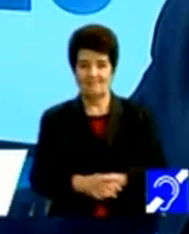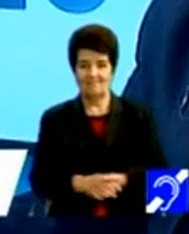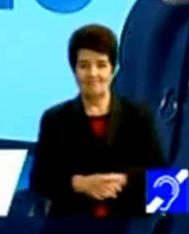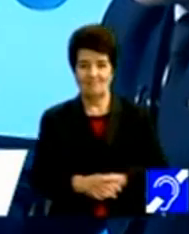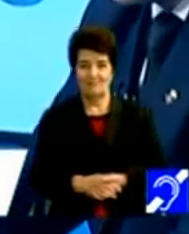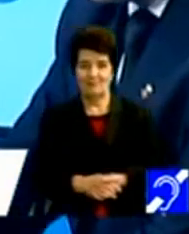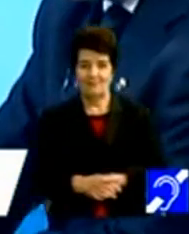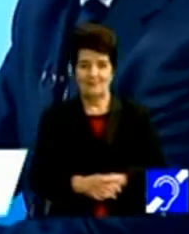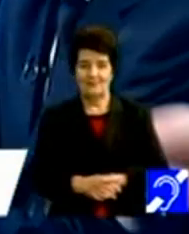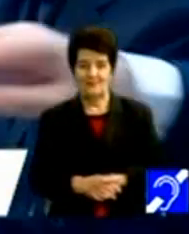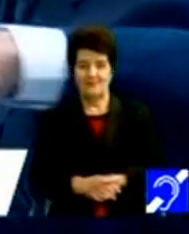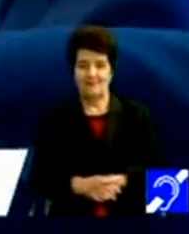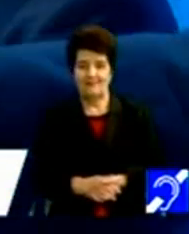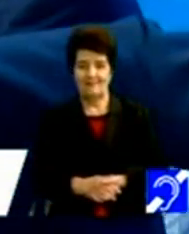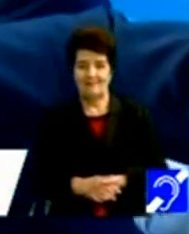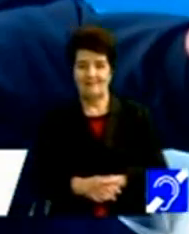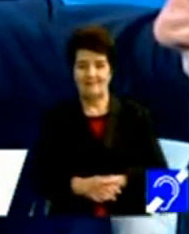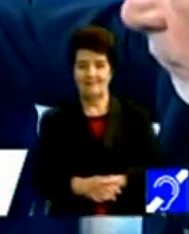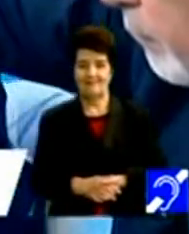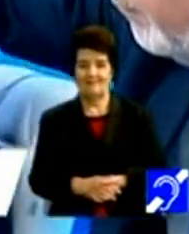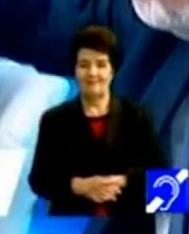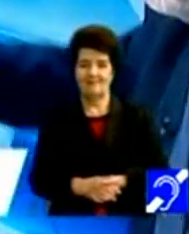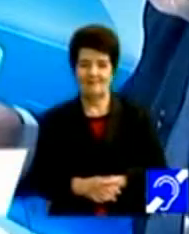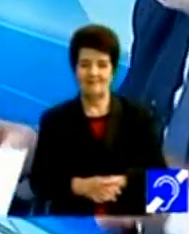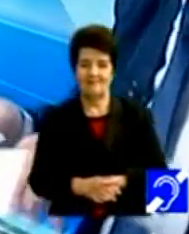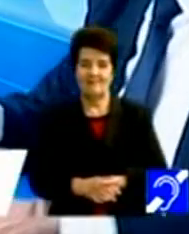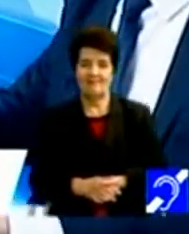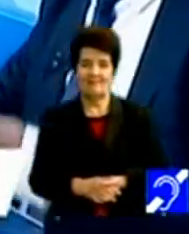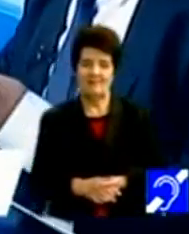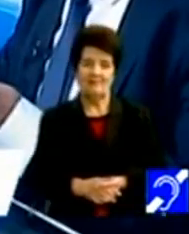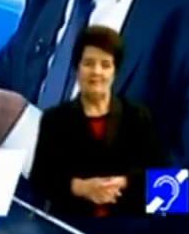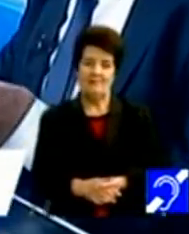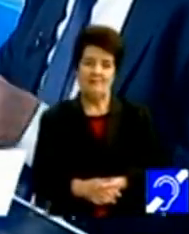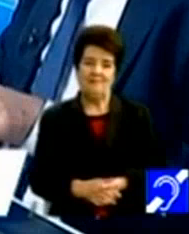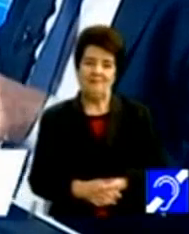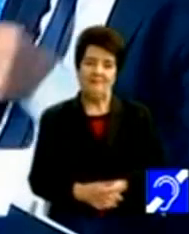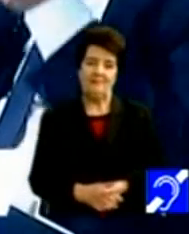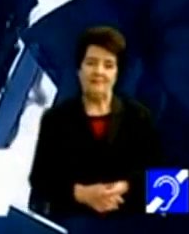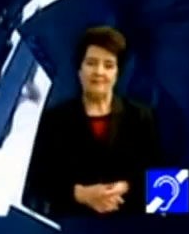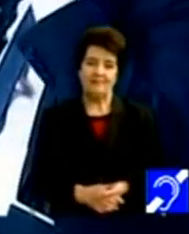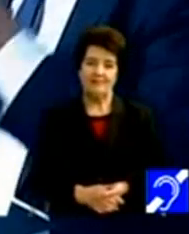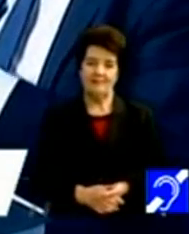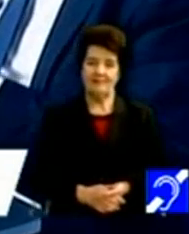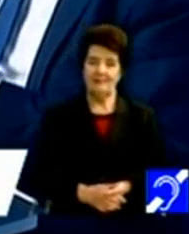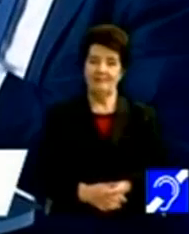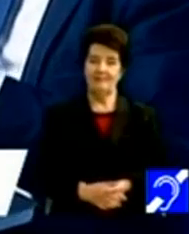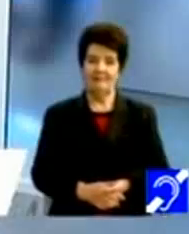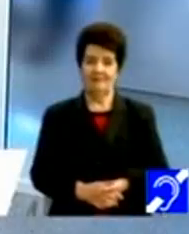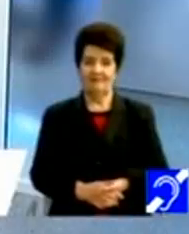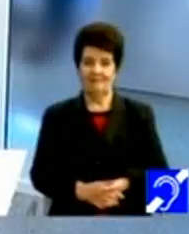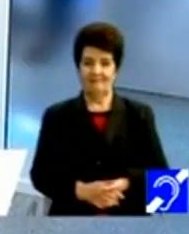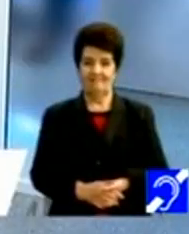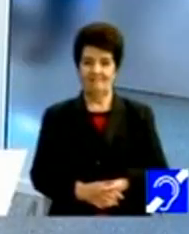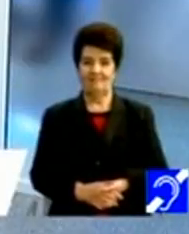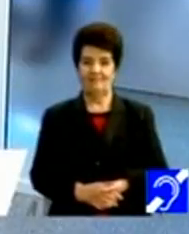aia. Aici fiecare are întrebarea proprie. Începe cu domnul Deliu de